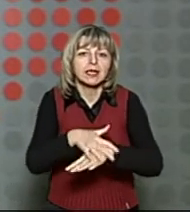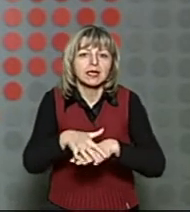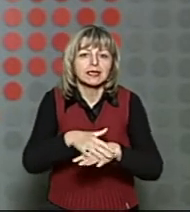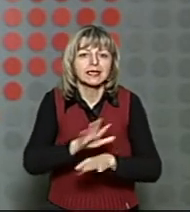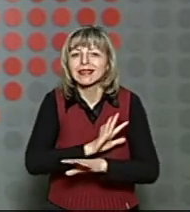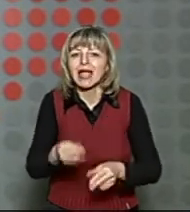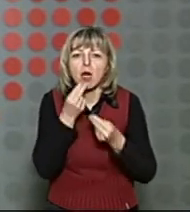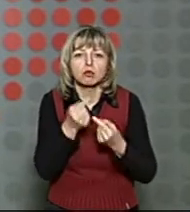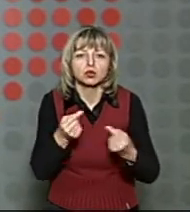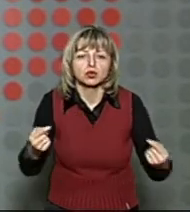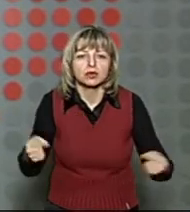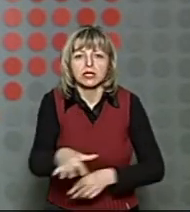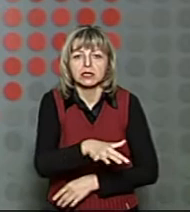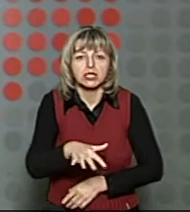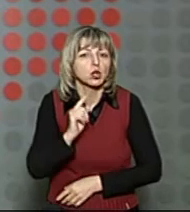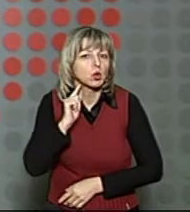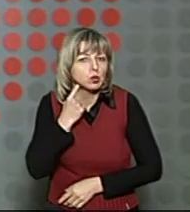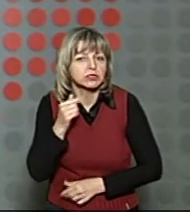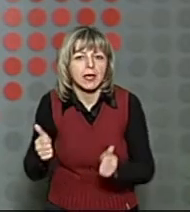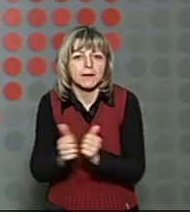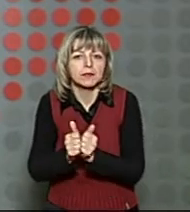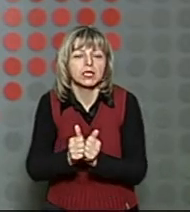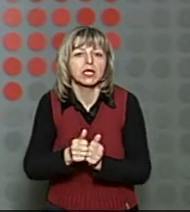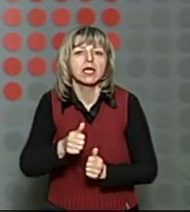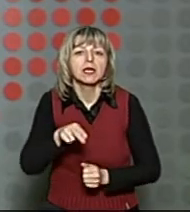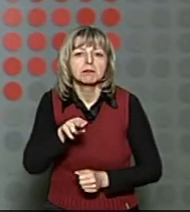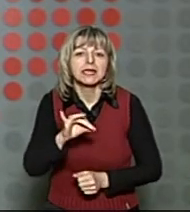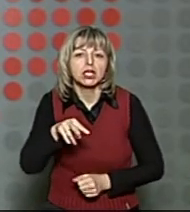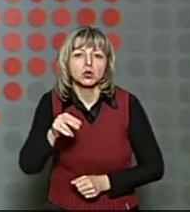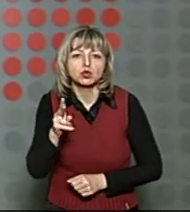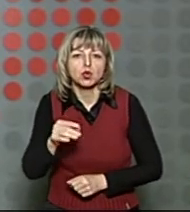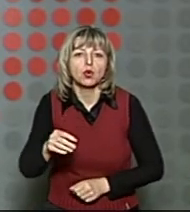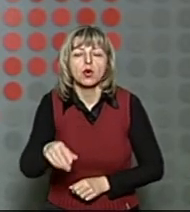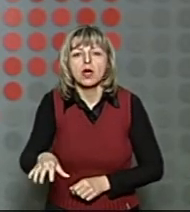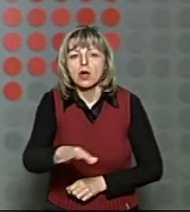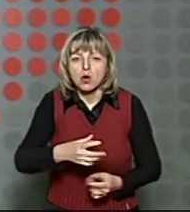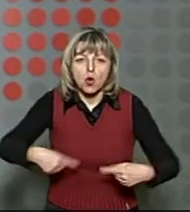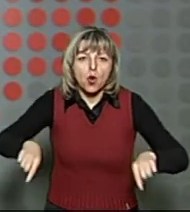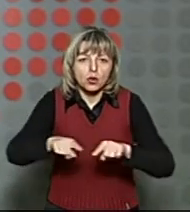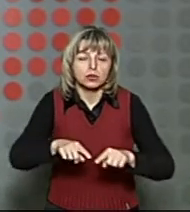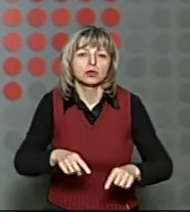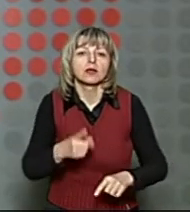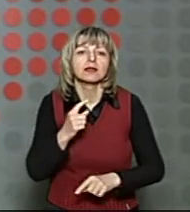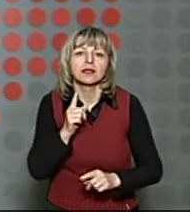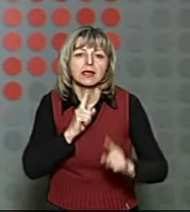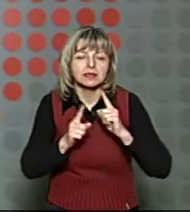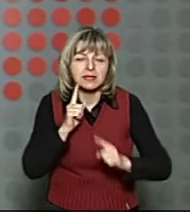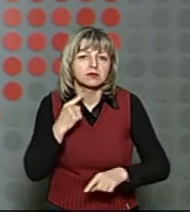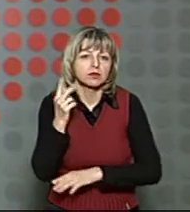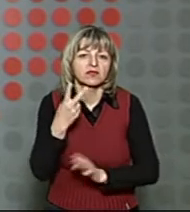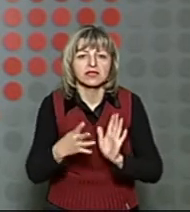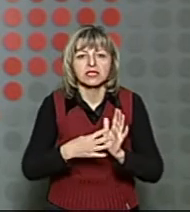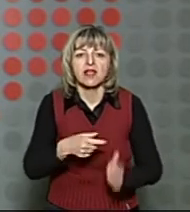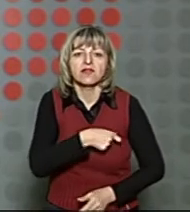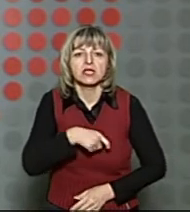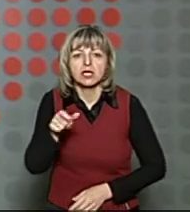ринках непродовольчими товарами на території Луцька та Прилуцького старостинського округу. За це рішення на нинішній сесії проголосувало 29